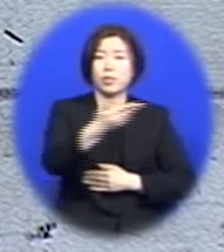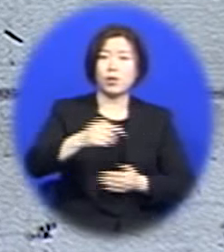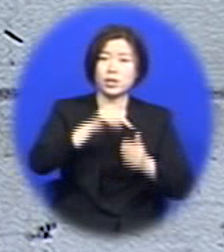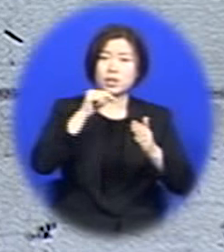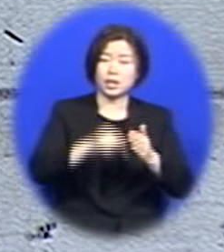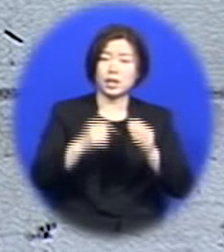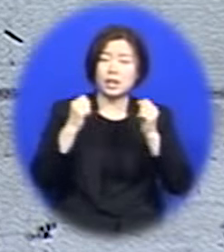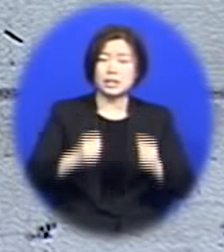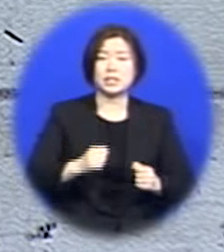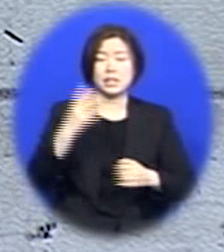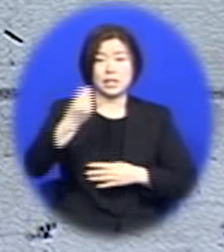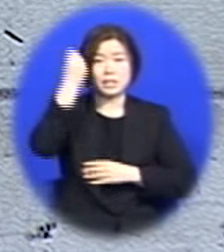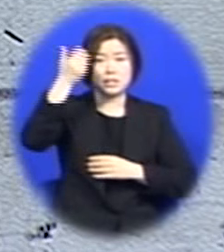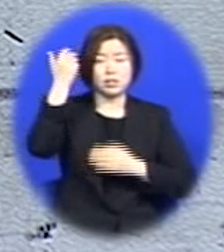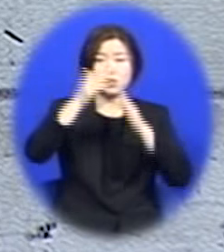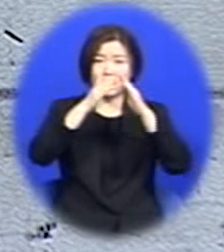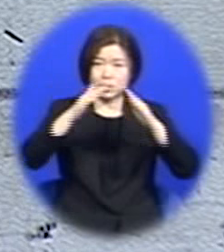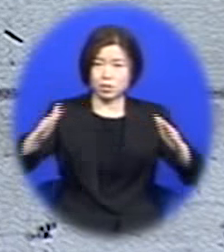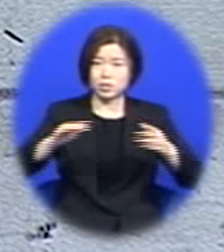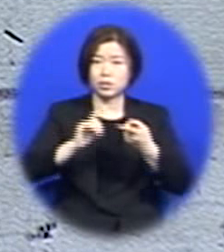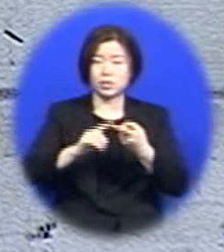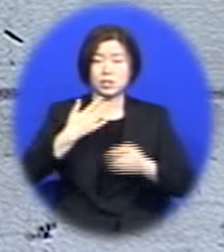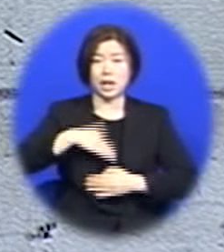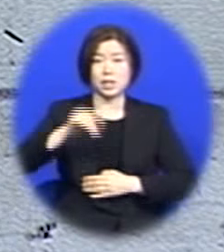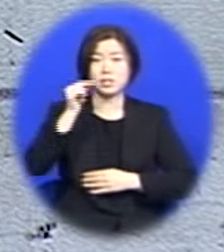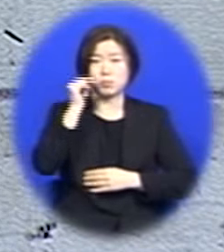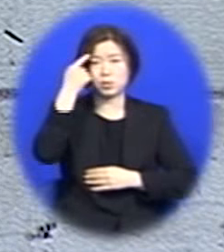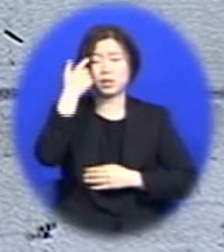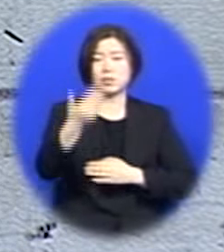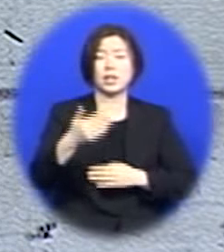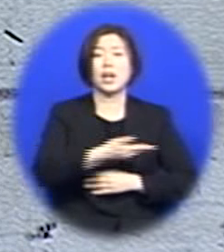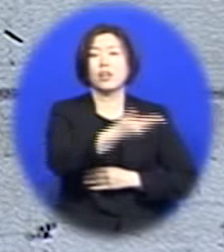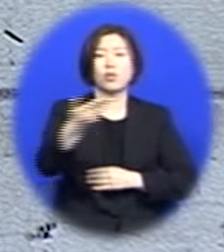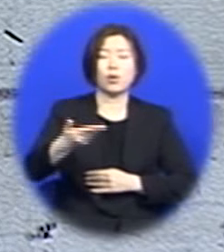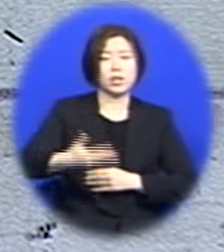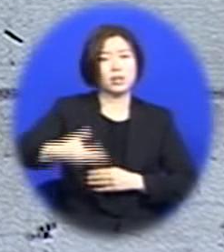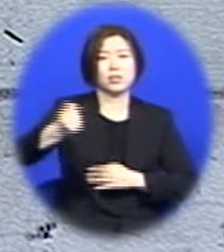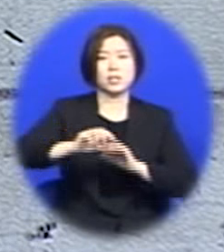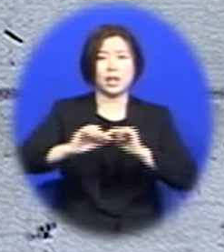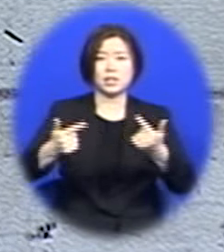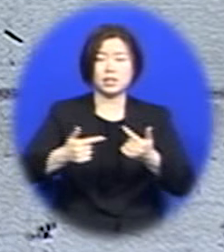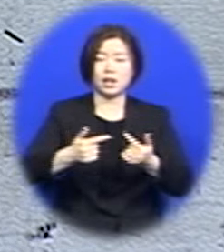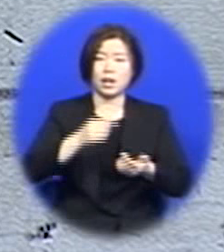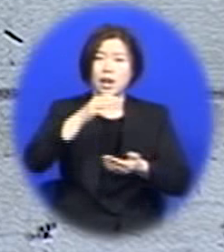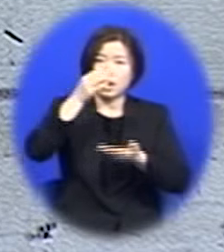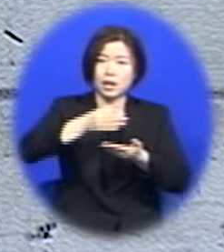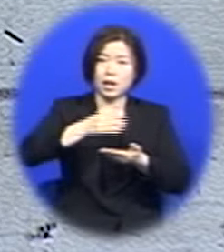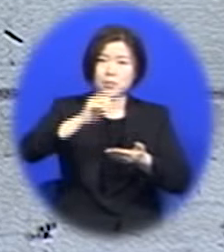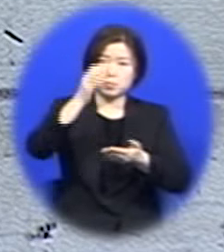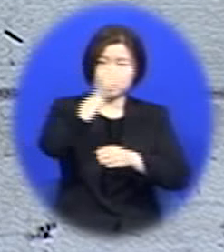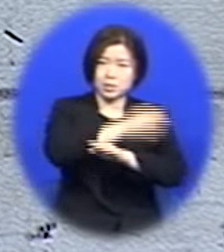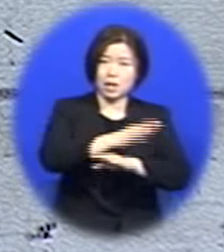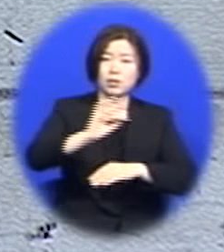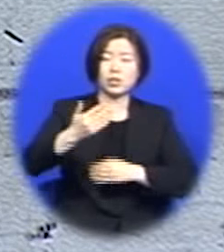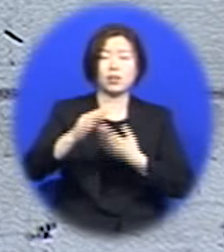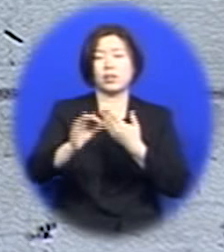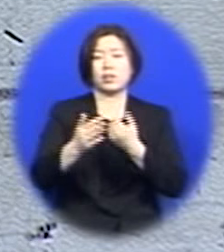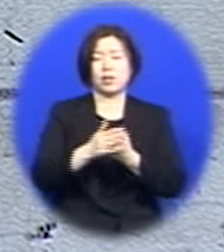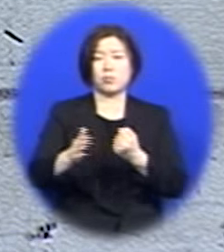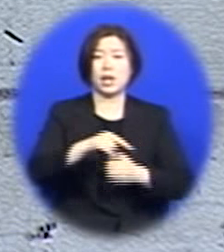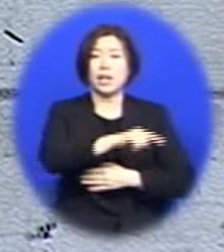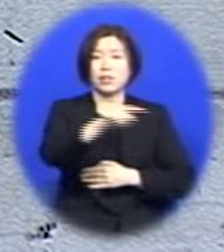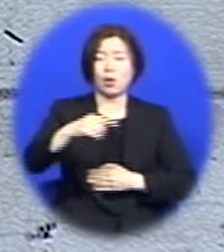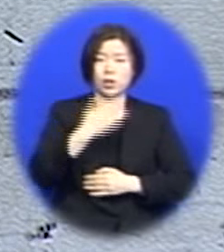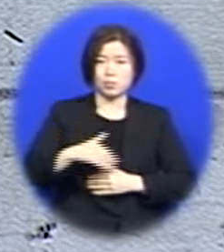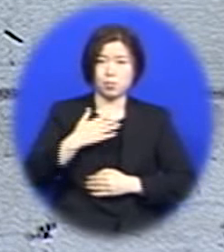계신 성령의 전인 줄을 알지 못하느냐. 너희는 너희 것이 아니라 값으로 산 것이 되었으니 그런즉 너희